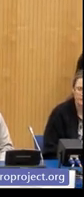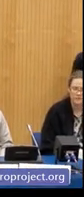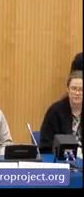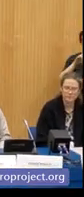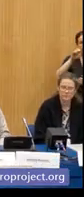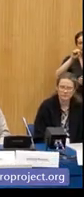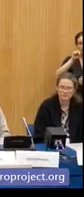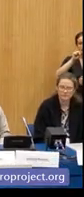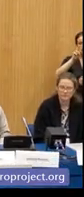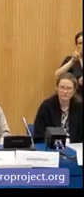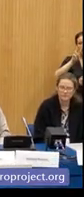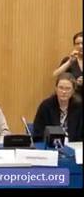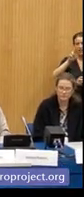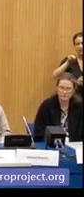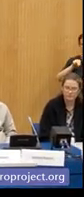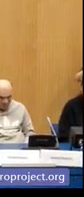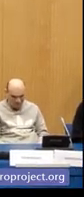und bin